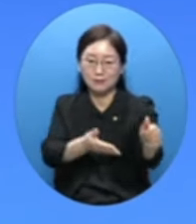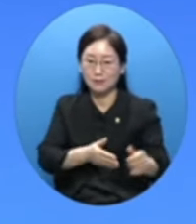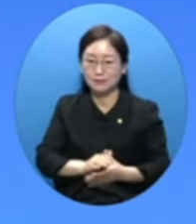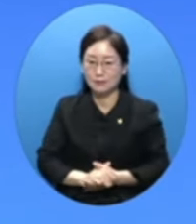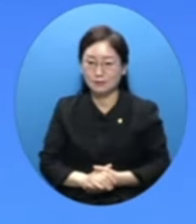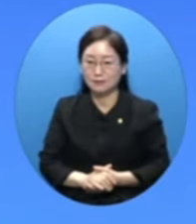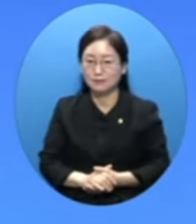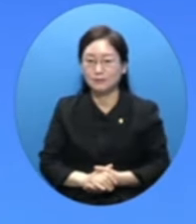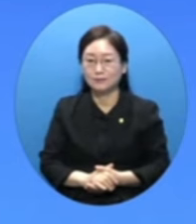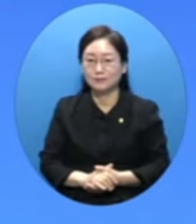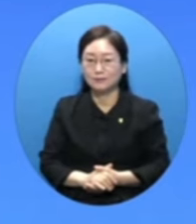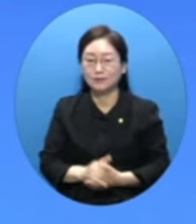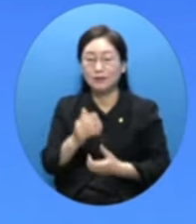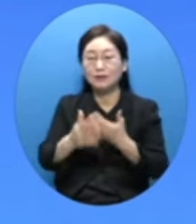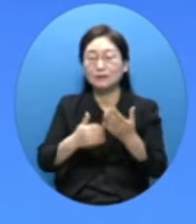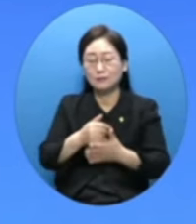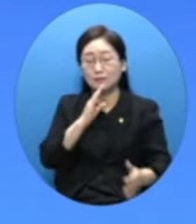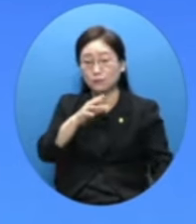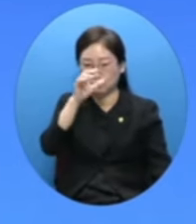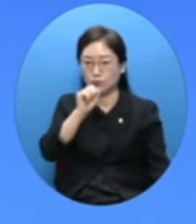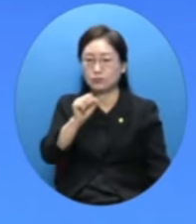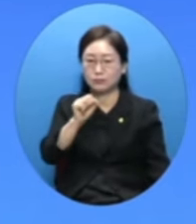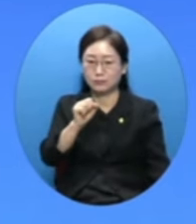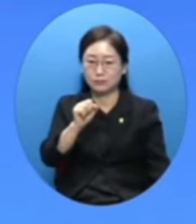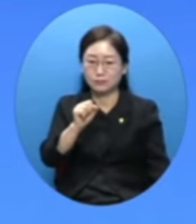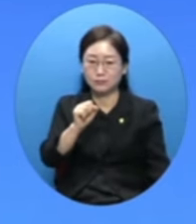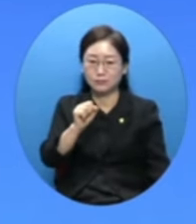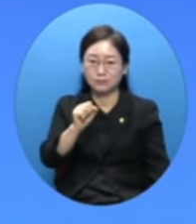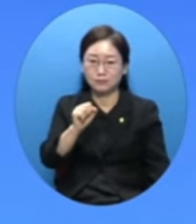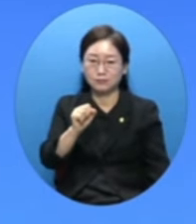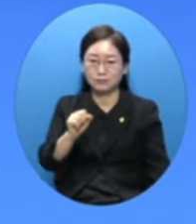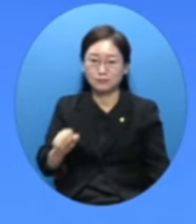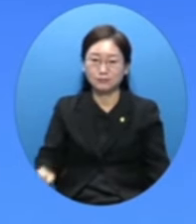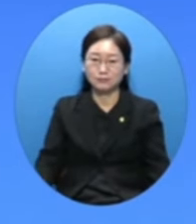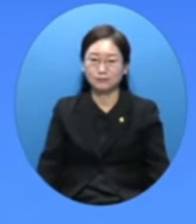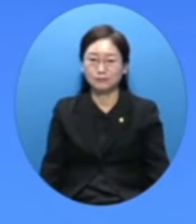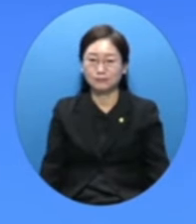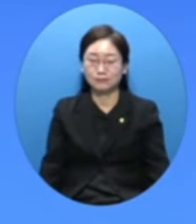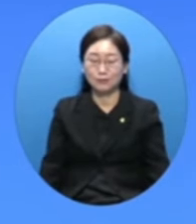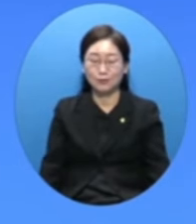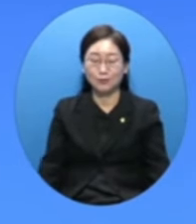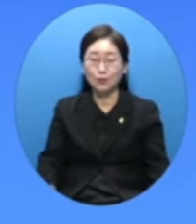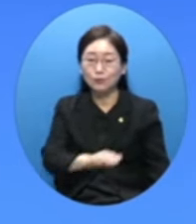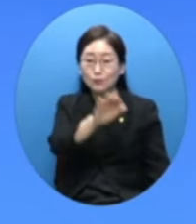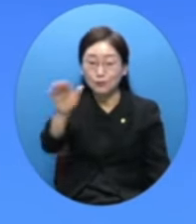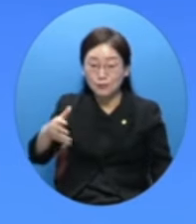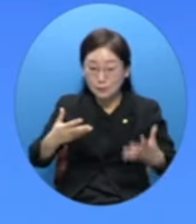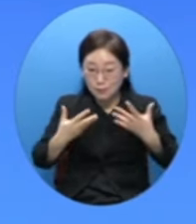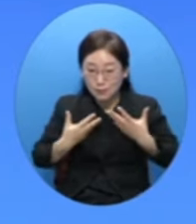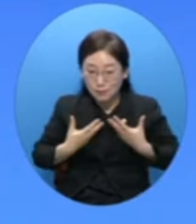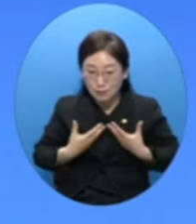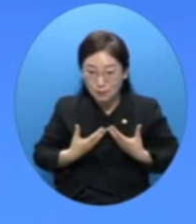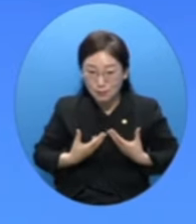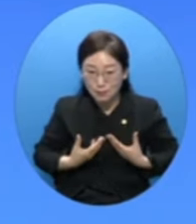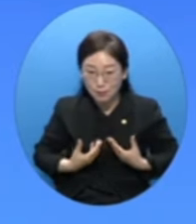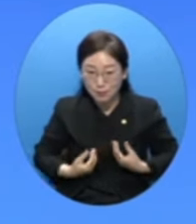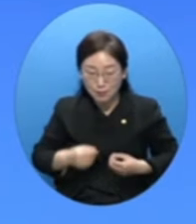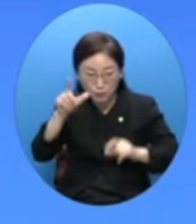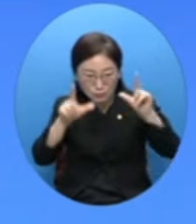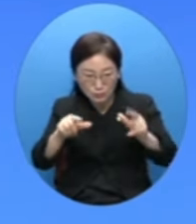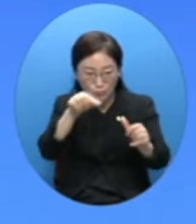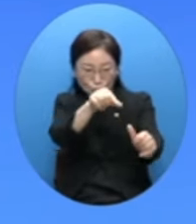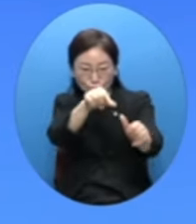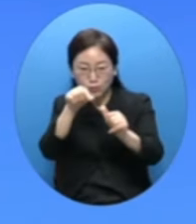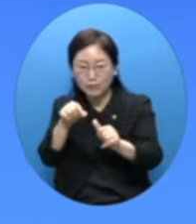아멘 하나님은 참 좋으신 하나님이십니다 아멘 무엇보다도 우리를 절망 가운데 있던 우리를 구원하신 그